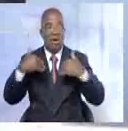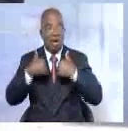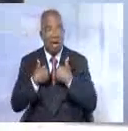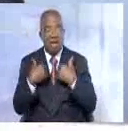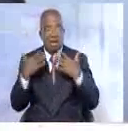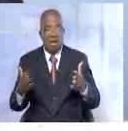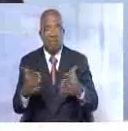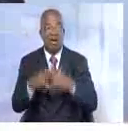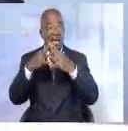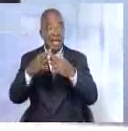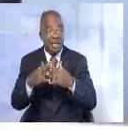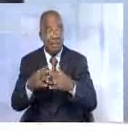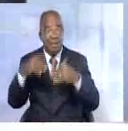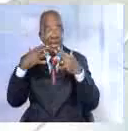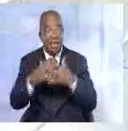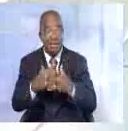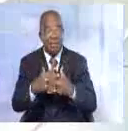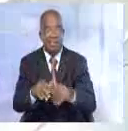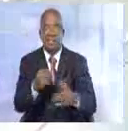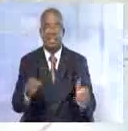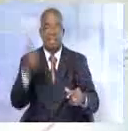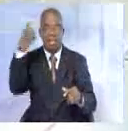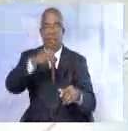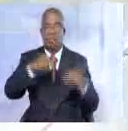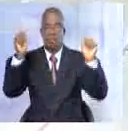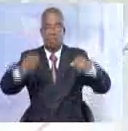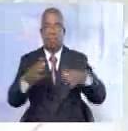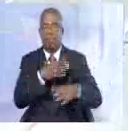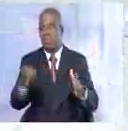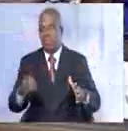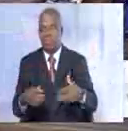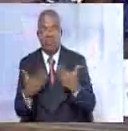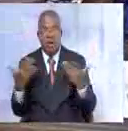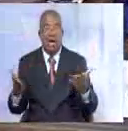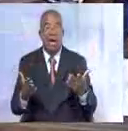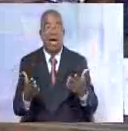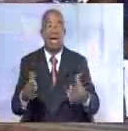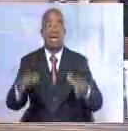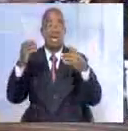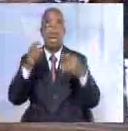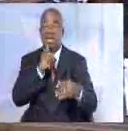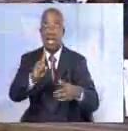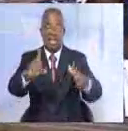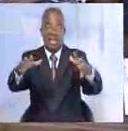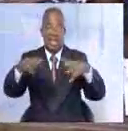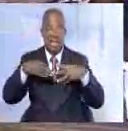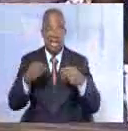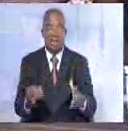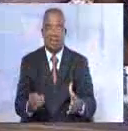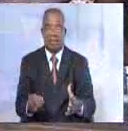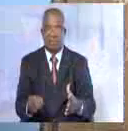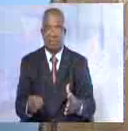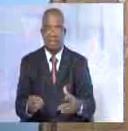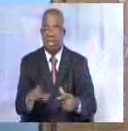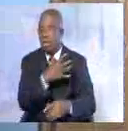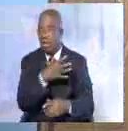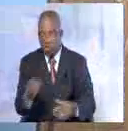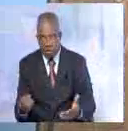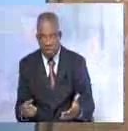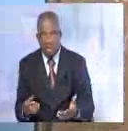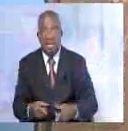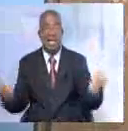contrôle de la passation, de l'approbation et le suivi de l'exécution des marchés publics. Elle veille à l'application du code des marchés publics dans le cadre